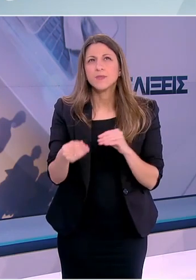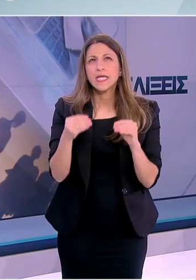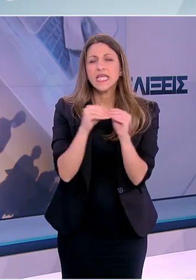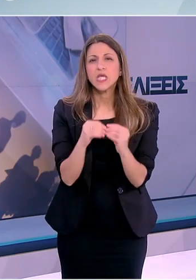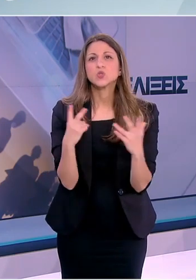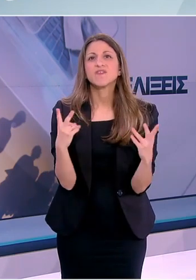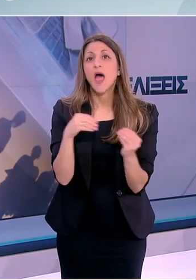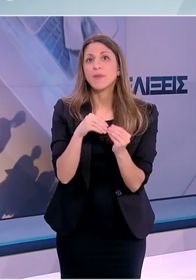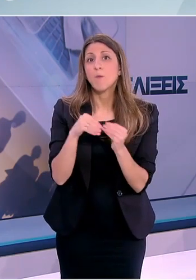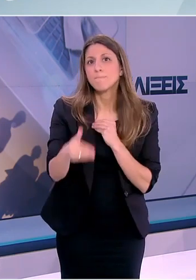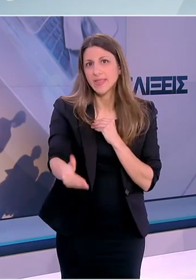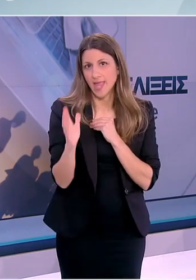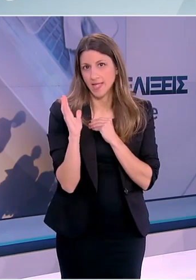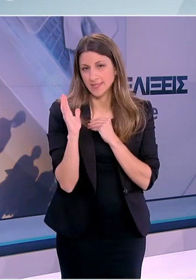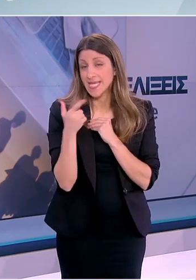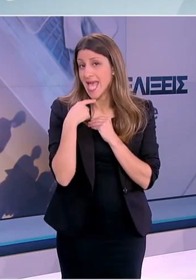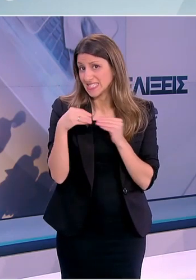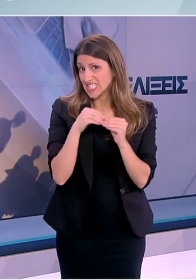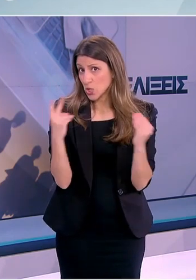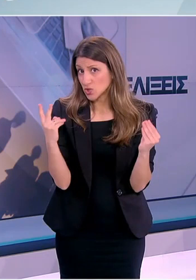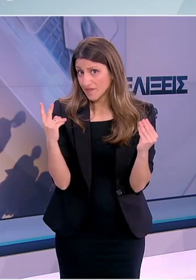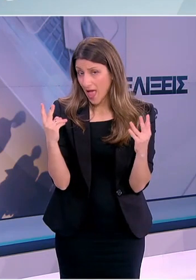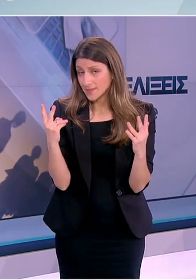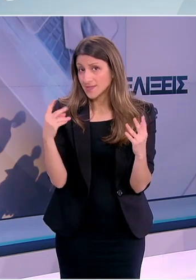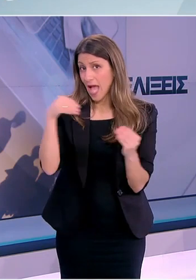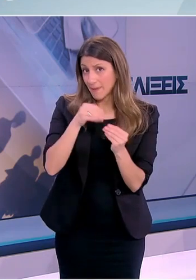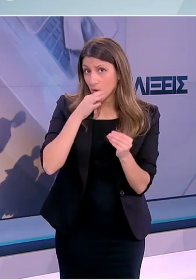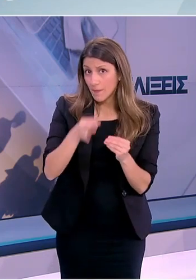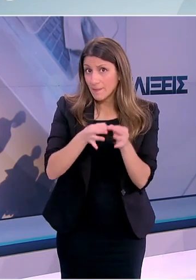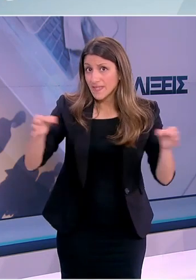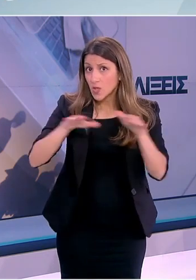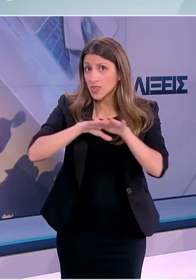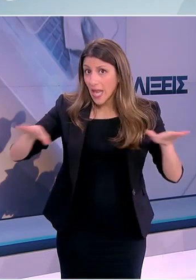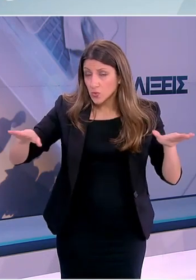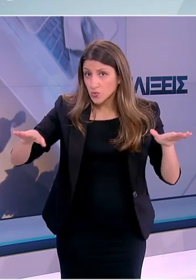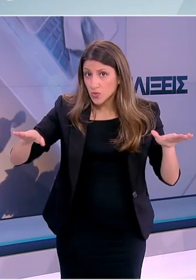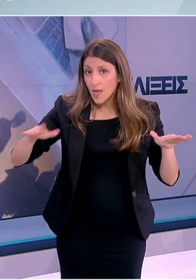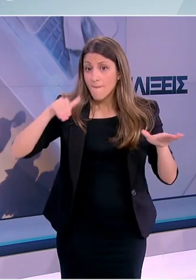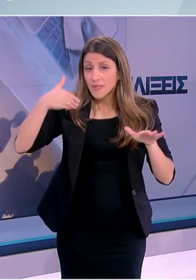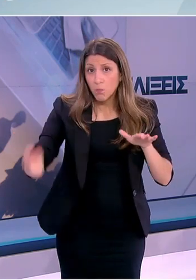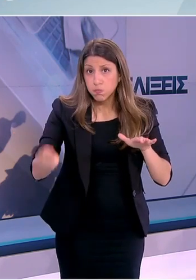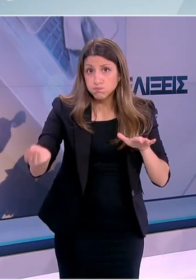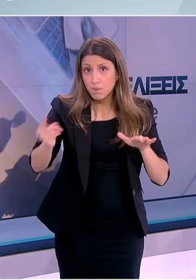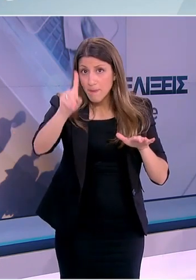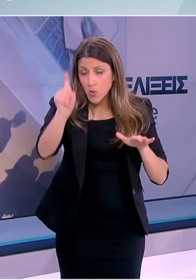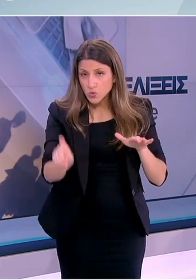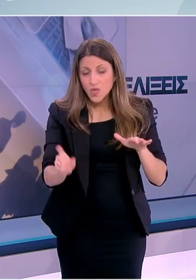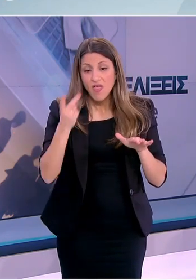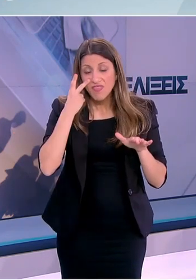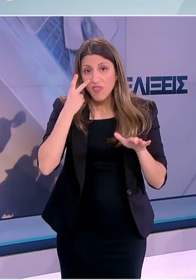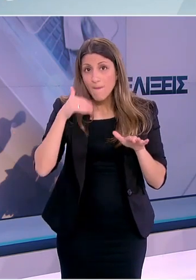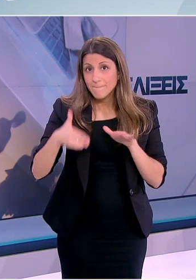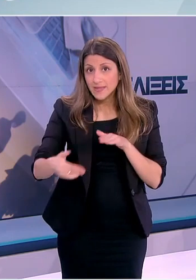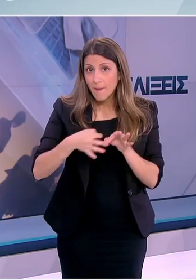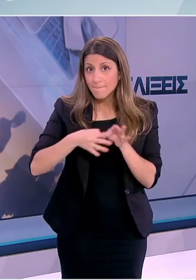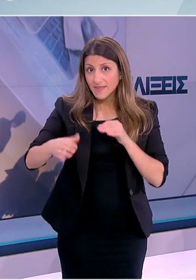η πρώτη λήξη των μέτρων. Συνεπώς υπάρχει περίπτωση παράτασης των μέτρων και μετά τις 27 του μηνός, ακόμα και αν πάει καλά η καμπύλη μέχρι